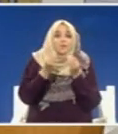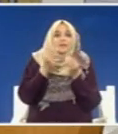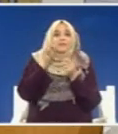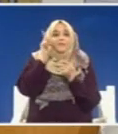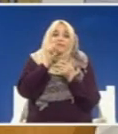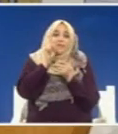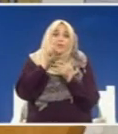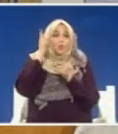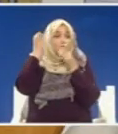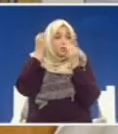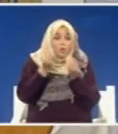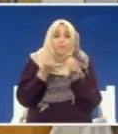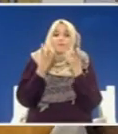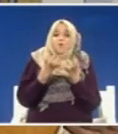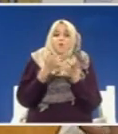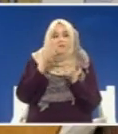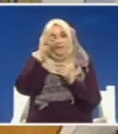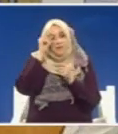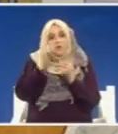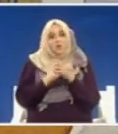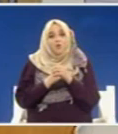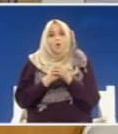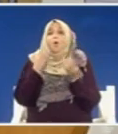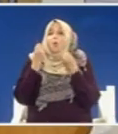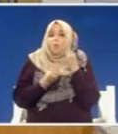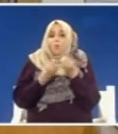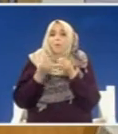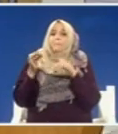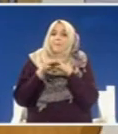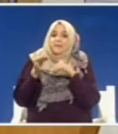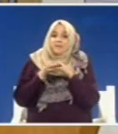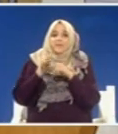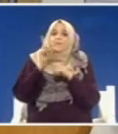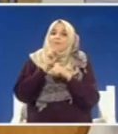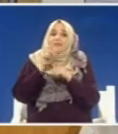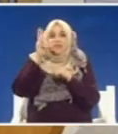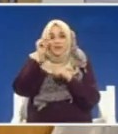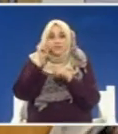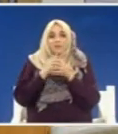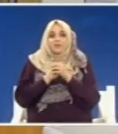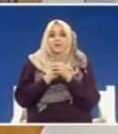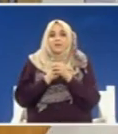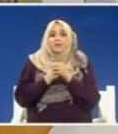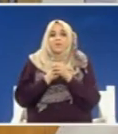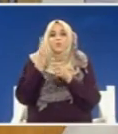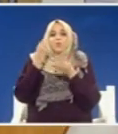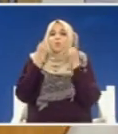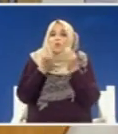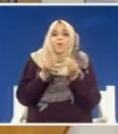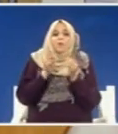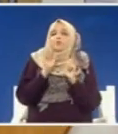إناثا ويهب لمن يشاء الذكورة، أو يزوجهم ذكرانا وإناثا ويجعل من يشاء